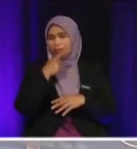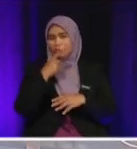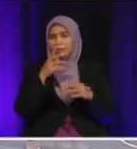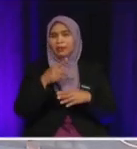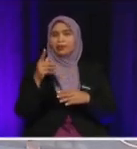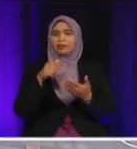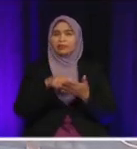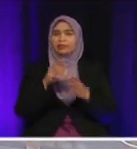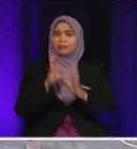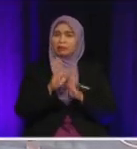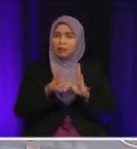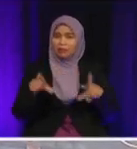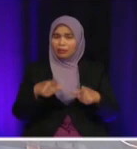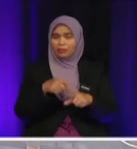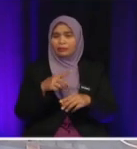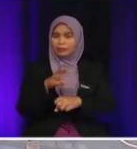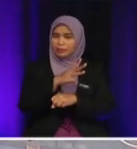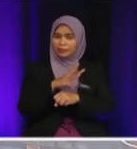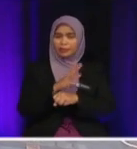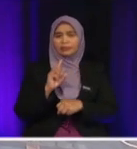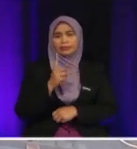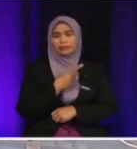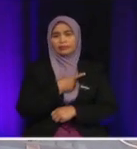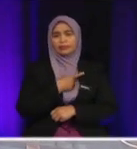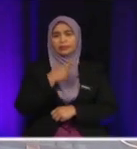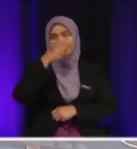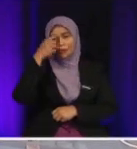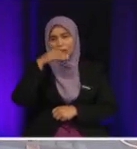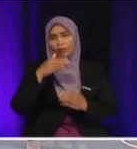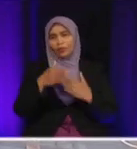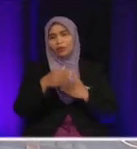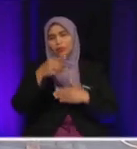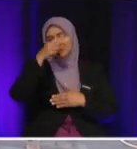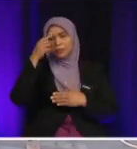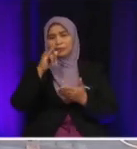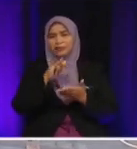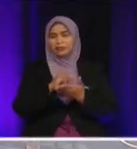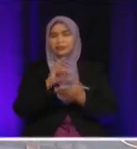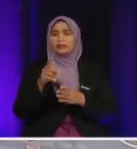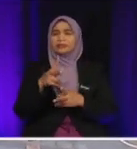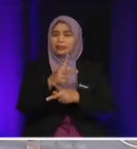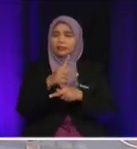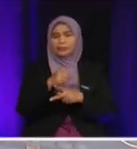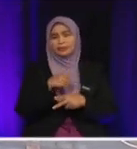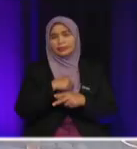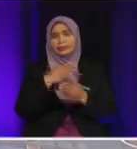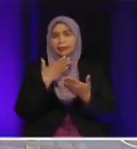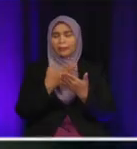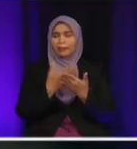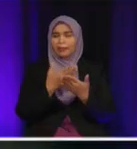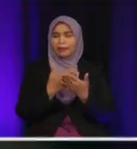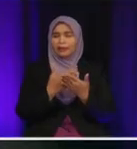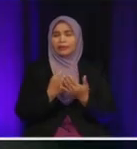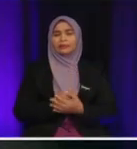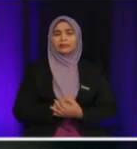di kawasan kita. Jadi oleh sebab itulah kita jaga diri kita elok supaya kita tidak dikenakan hukuman seperti mana yang Ustaz